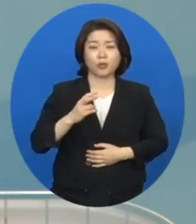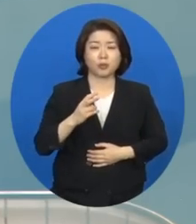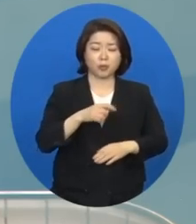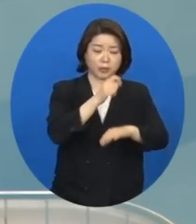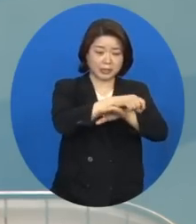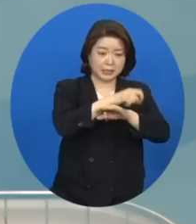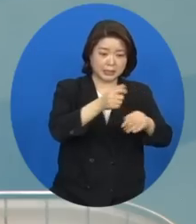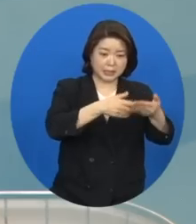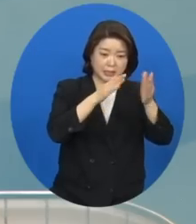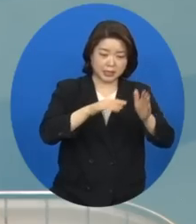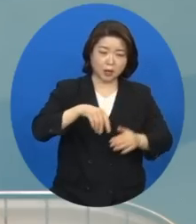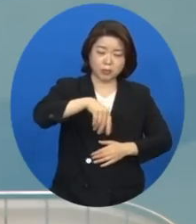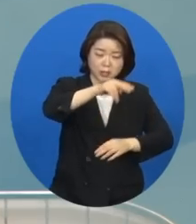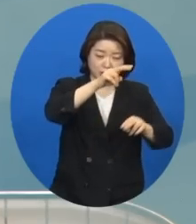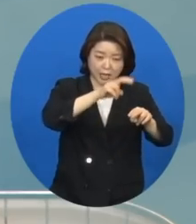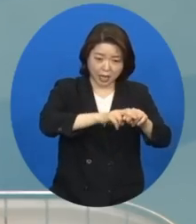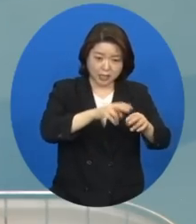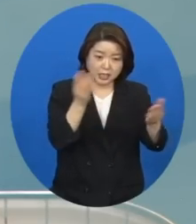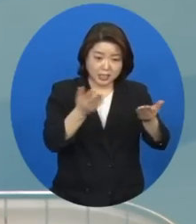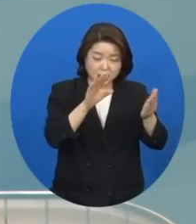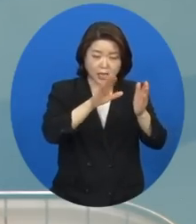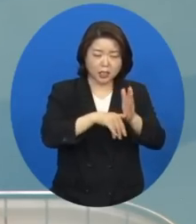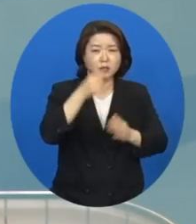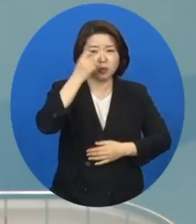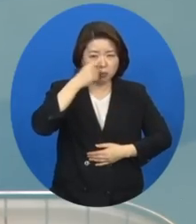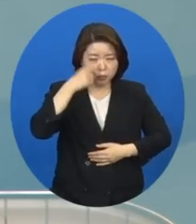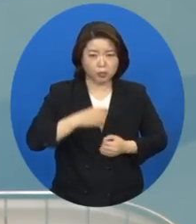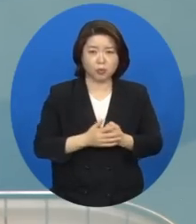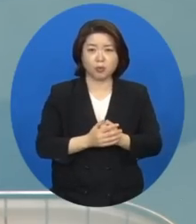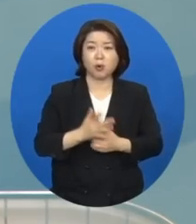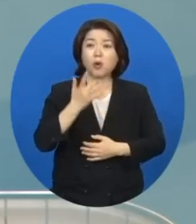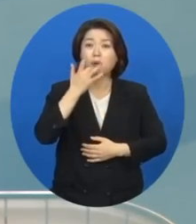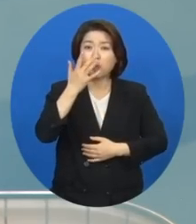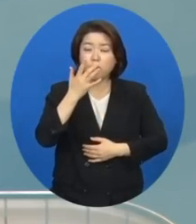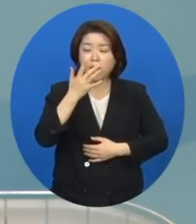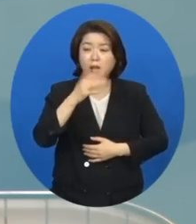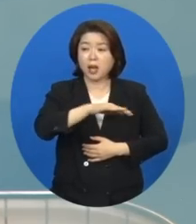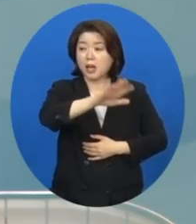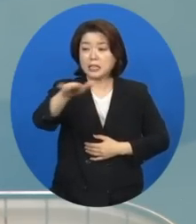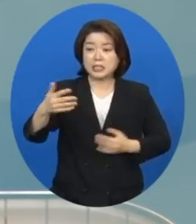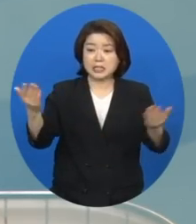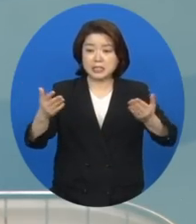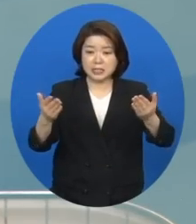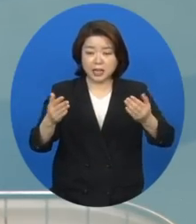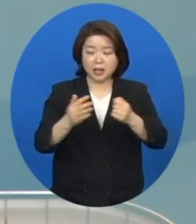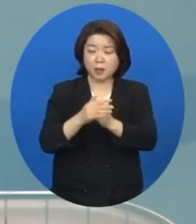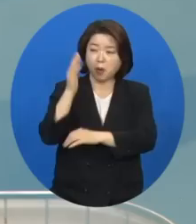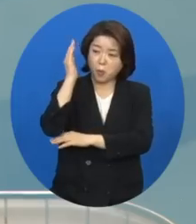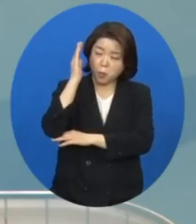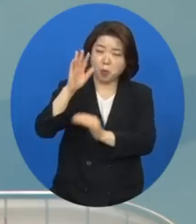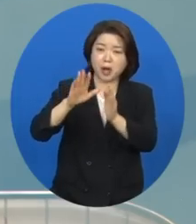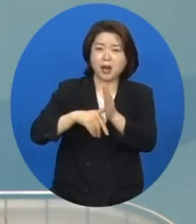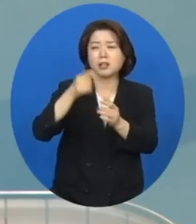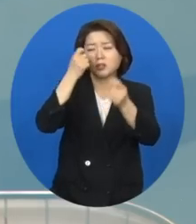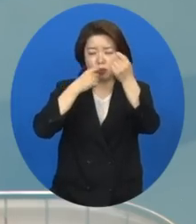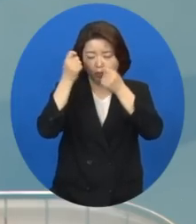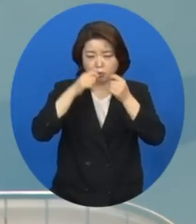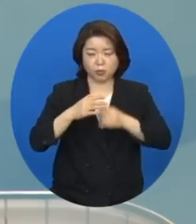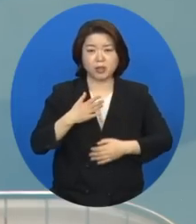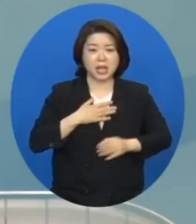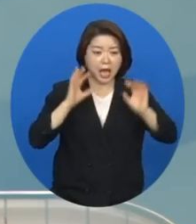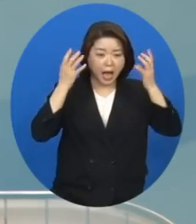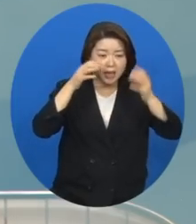사무실에 올라가서도 울고, 화요 교직원 회의에서도, 회의를 인도하면서도 울고, 아이들 앞에서도